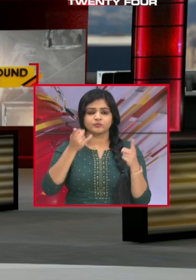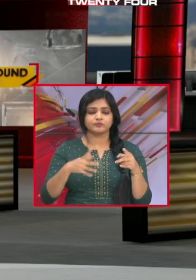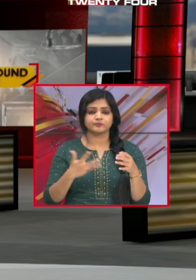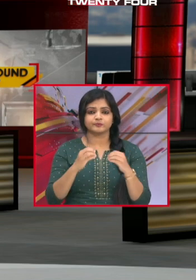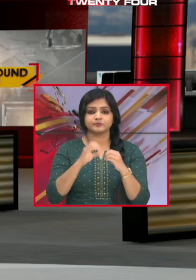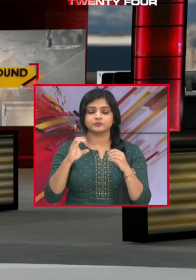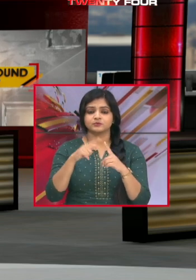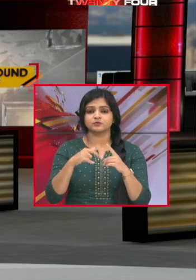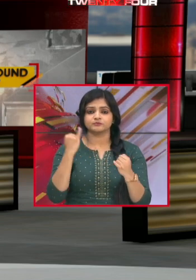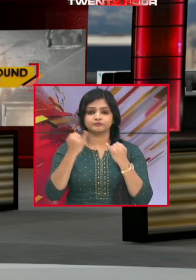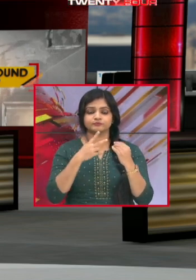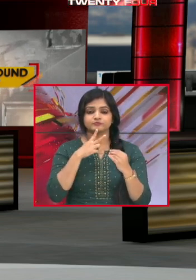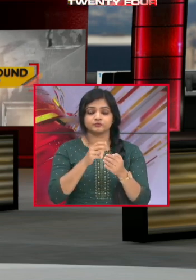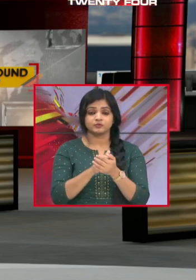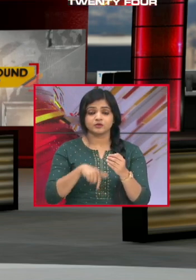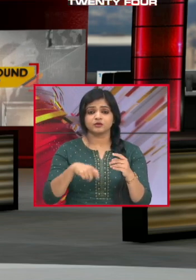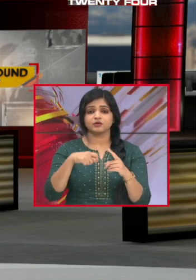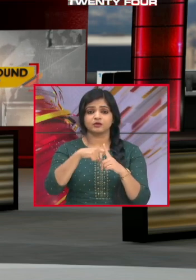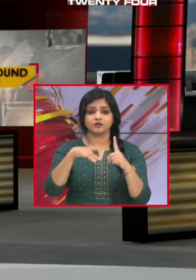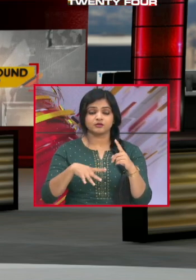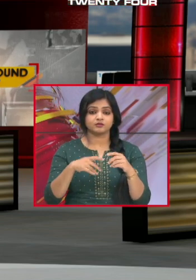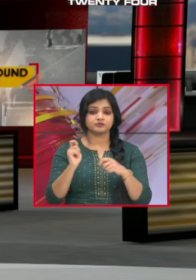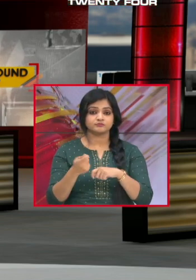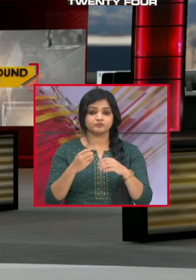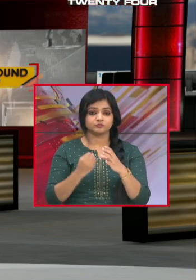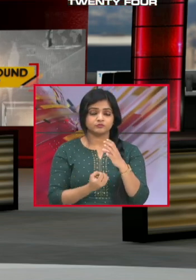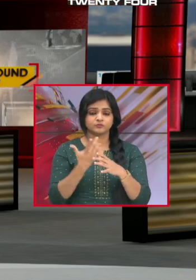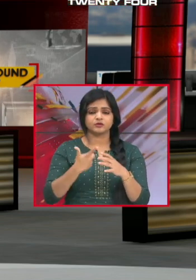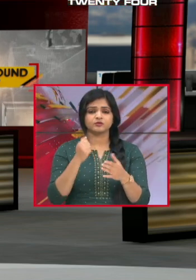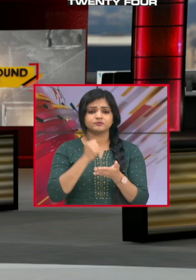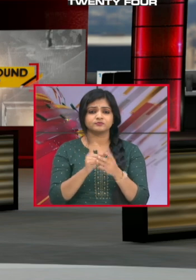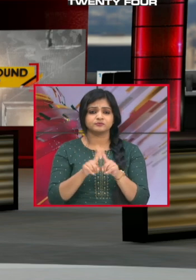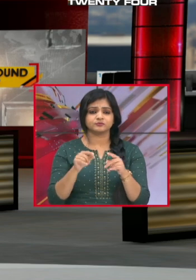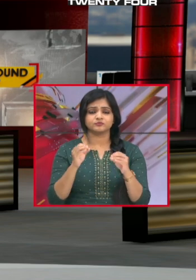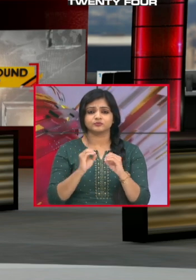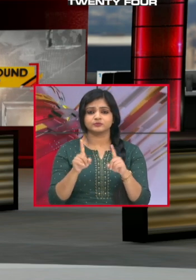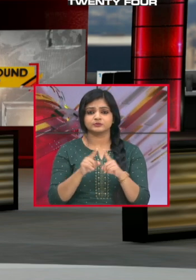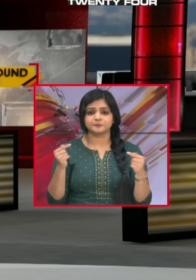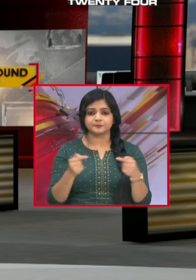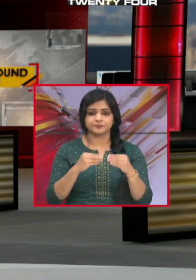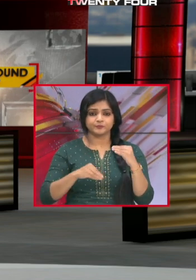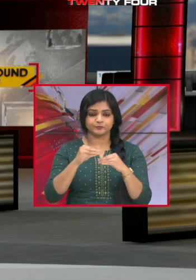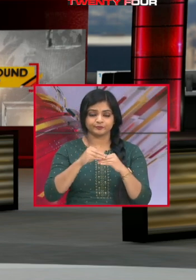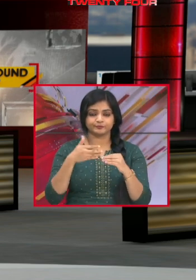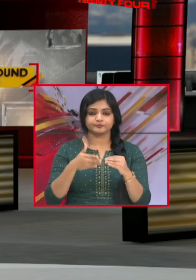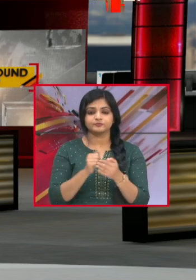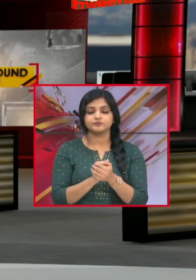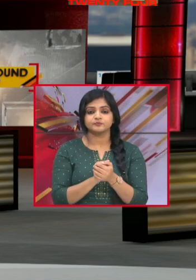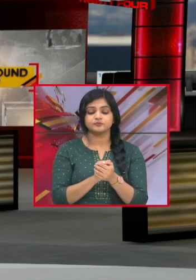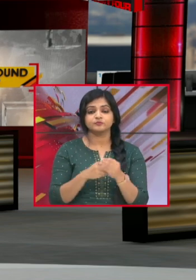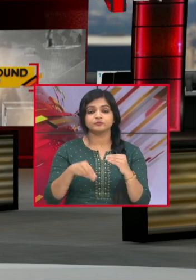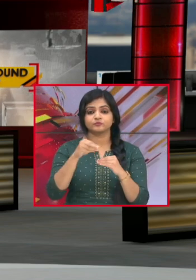അനാവശ്യ വിവാദമാണ് ഇപ്പോൾ നടക്കുന്നതെന്ന് കേരള ക്രിക്കറ്റ് അസോസിയേഷൻ മറുപടി നൽകി. MG പ്രദീഷ് ചേരുന്നുണ്ട് വിവരങ്ങളുമായി തിരുവനന്തപുരത്ത് നിന്ന്.